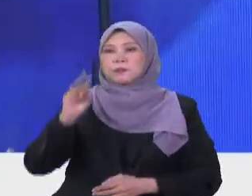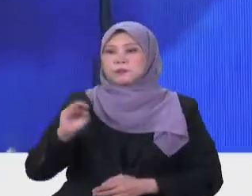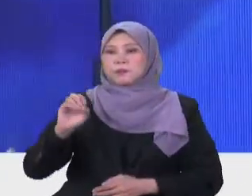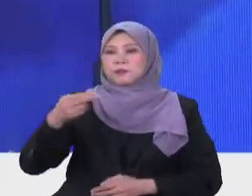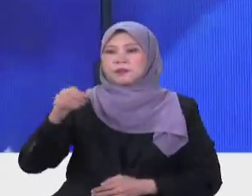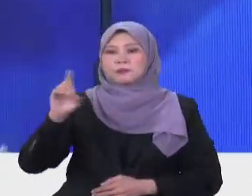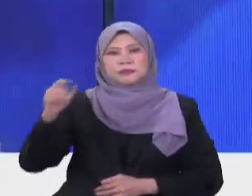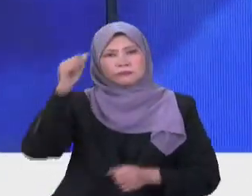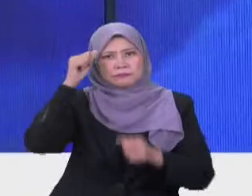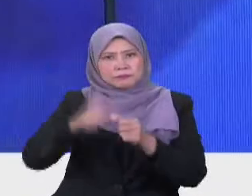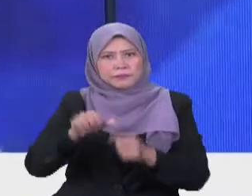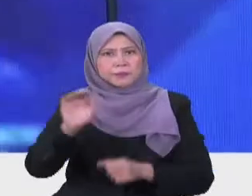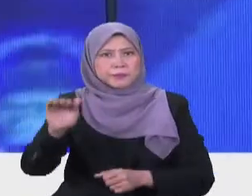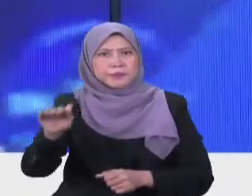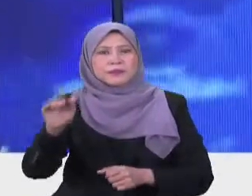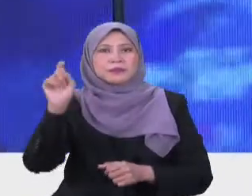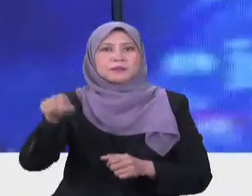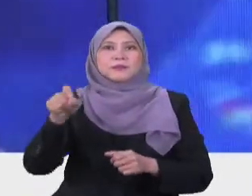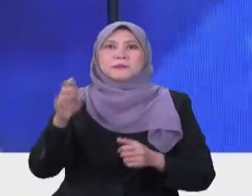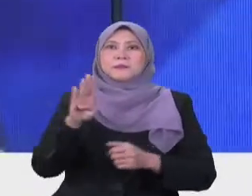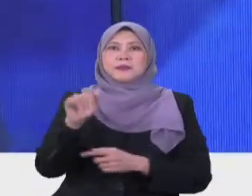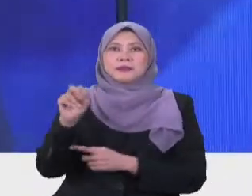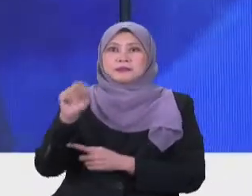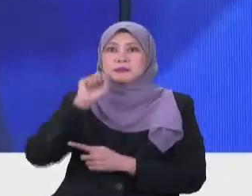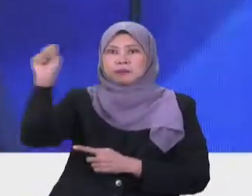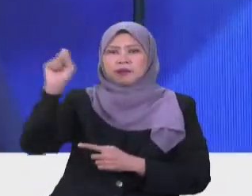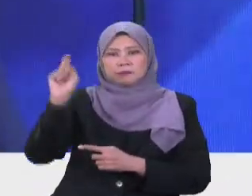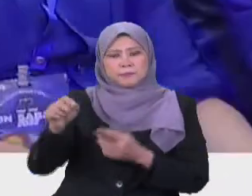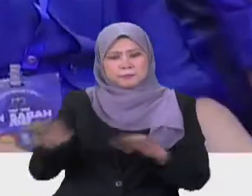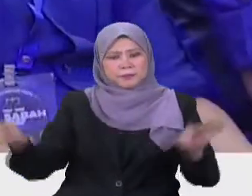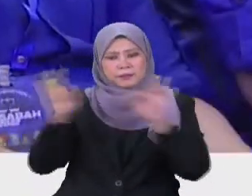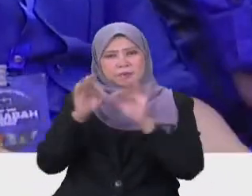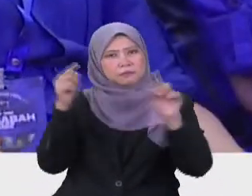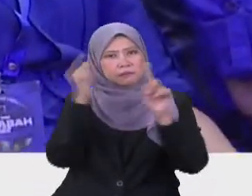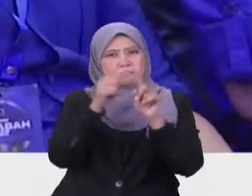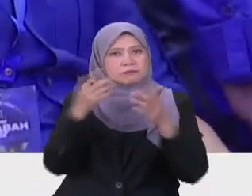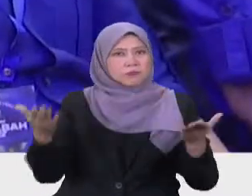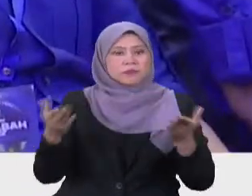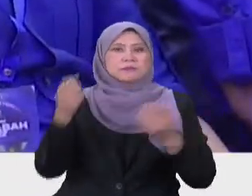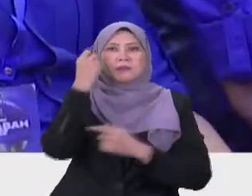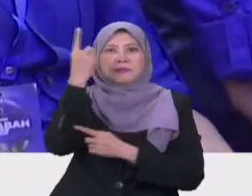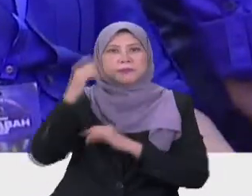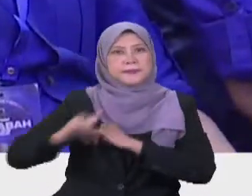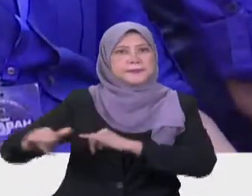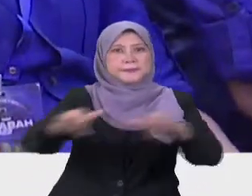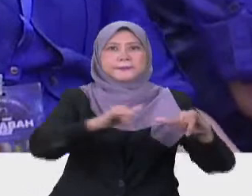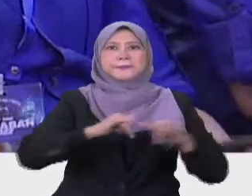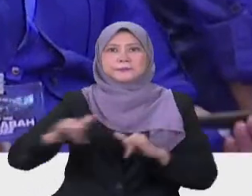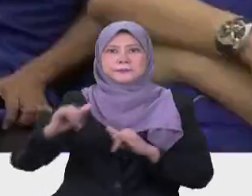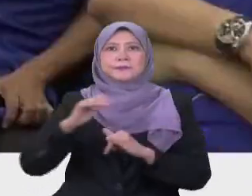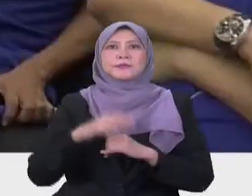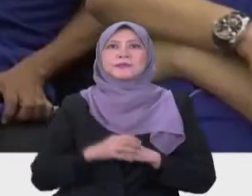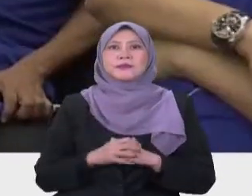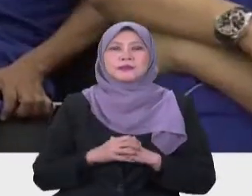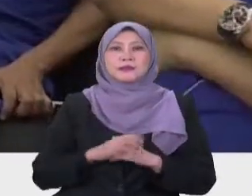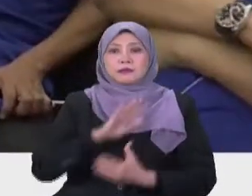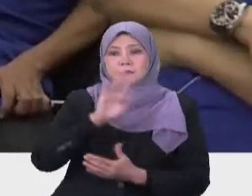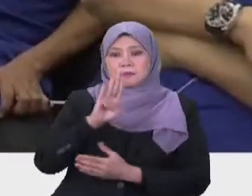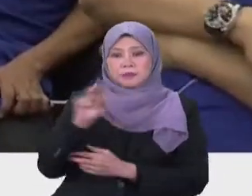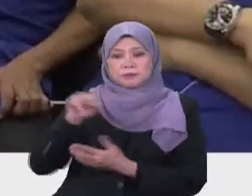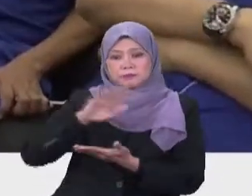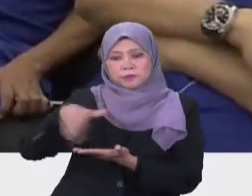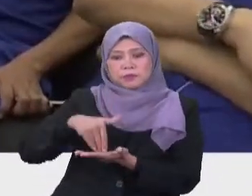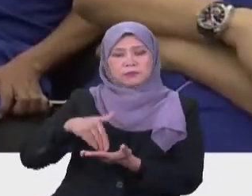mengingatkan bin Sabah agar terus mengutamakan persamaan antara komponen party menurutnya been pusat telah